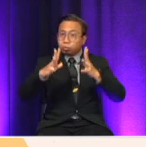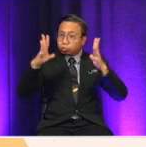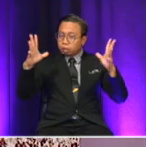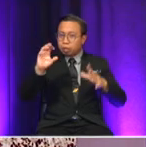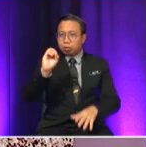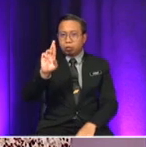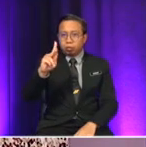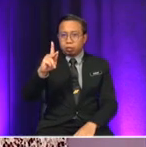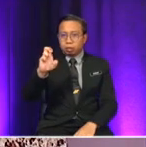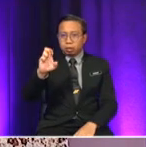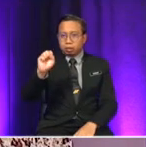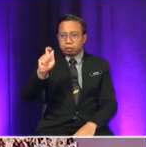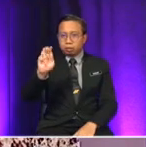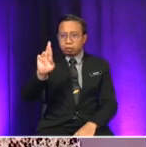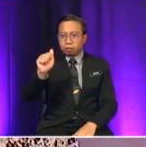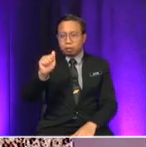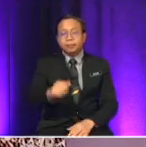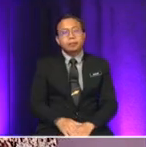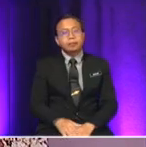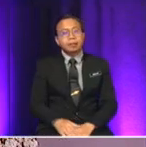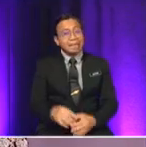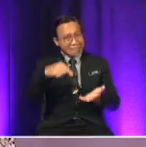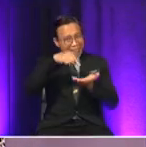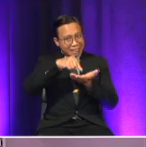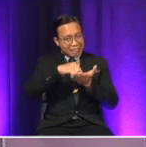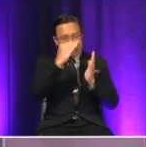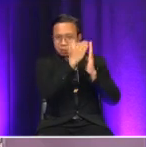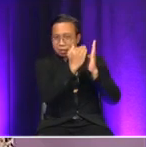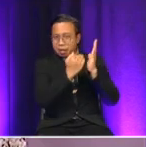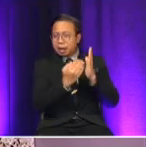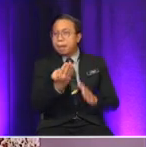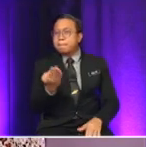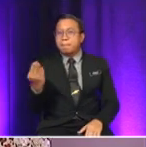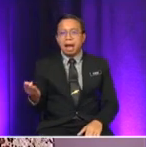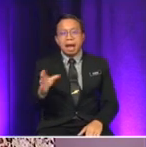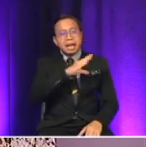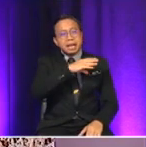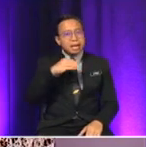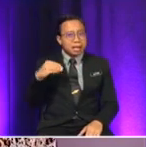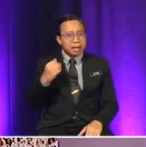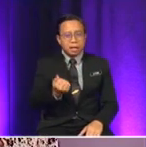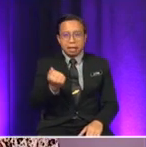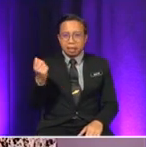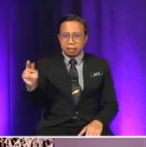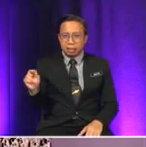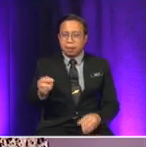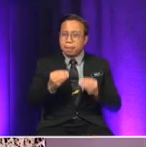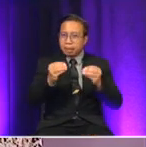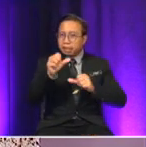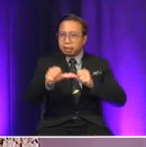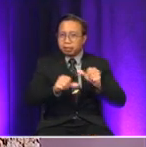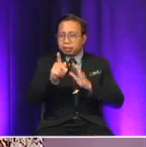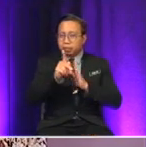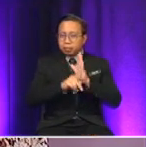orkestra. Baik, berikut merupakan senarai bahan dan juga peralatan bagi aktiviti